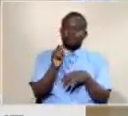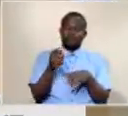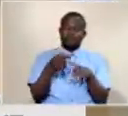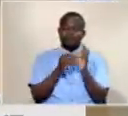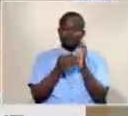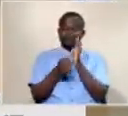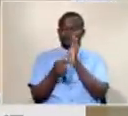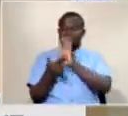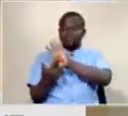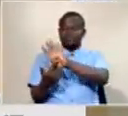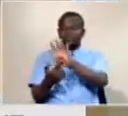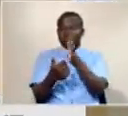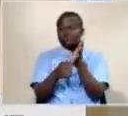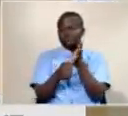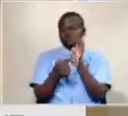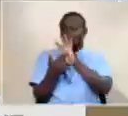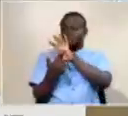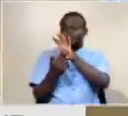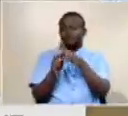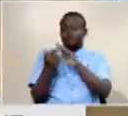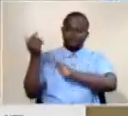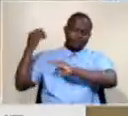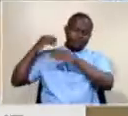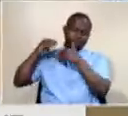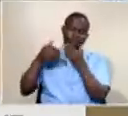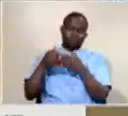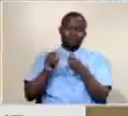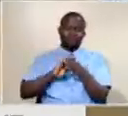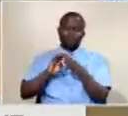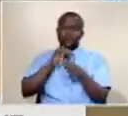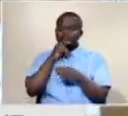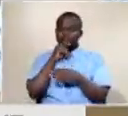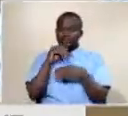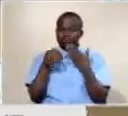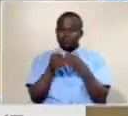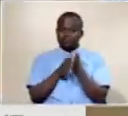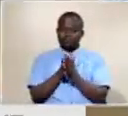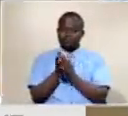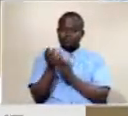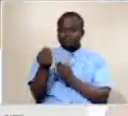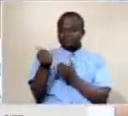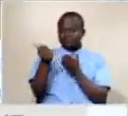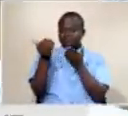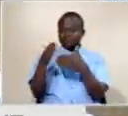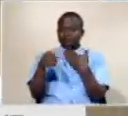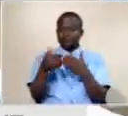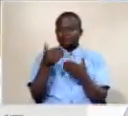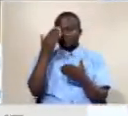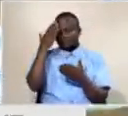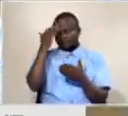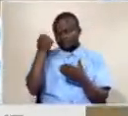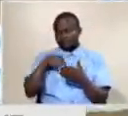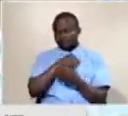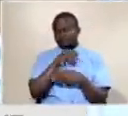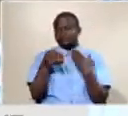kandi n'ikibazo twagaragaje kuva kera nicyo kibazo gikomeye cyane turabashoramari twashoye angahe amafaranga tugira ngo